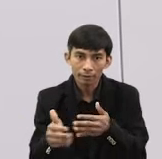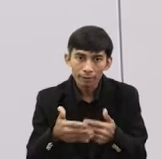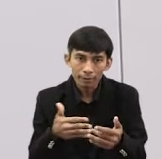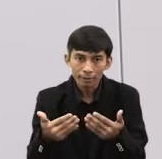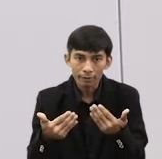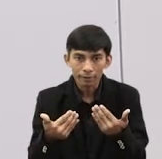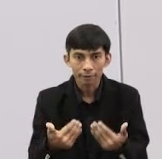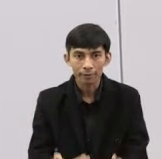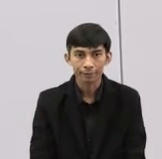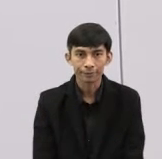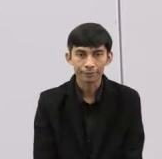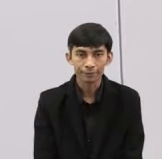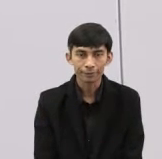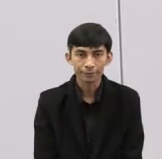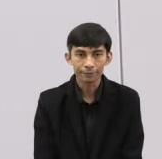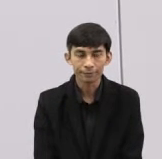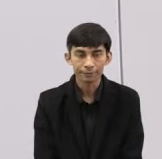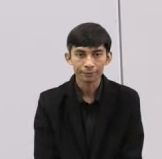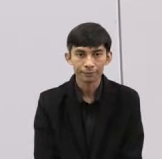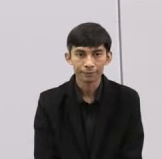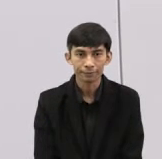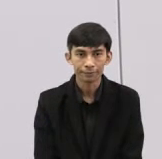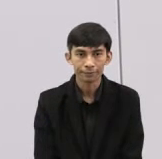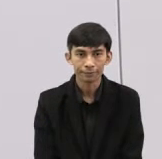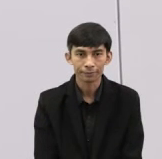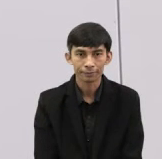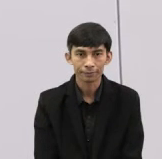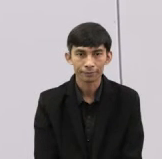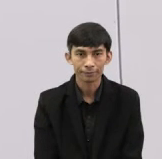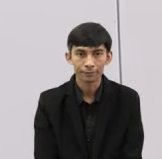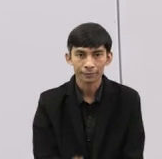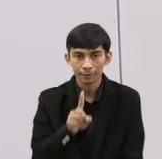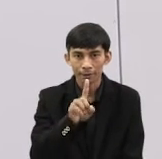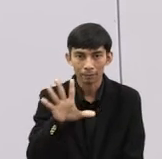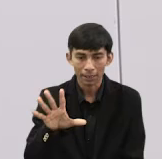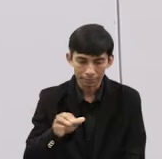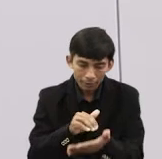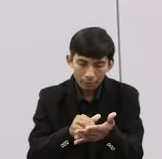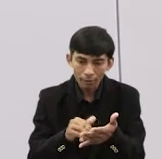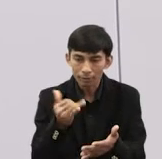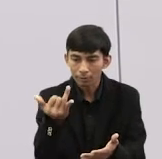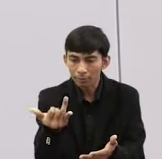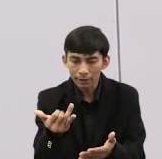hai chẳng đọc pram đọc pram phì mà nâng mán con